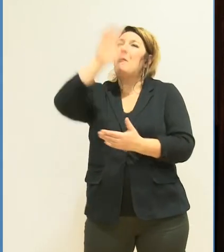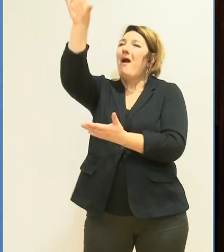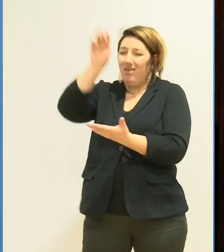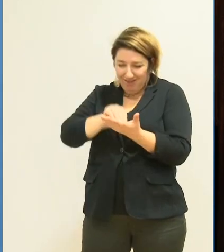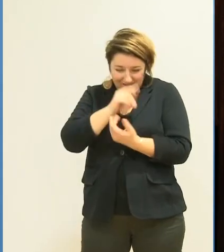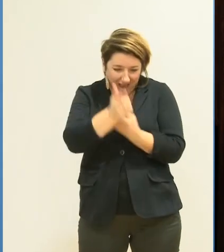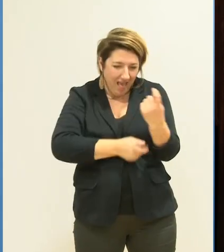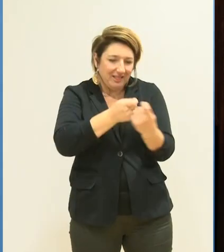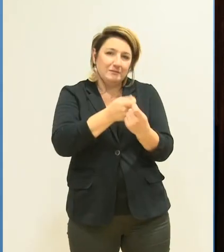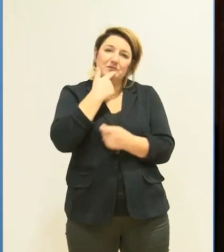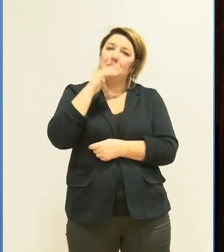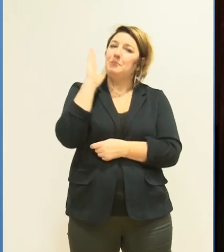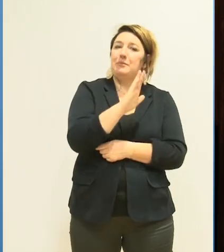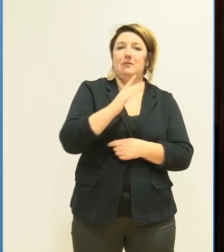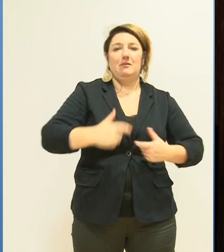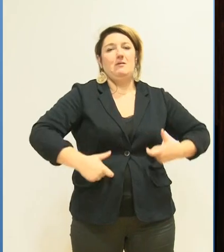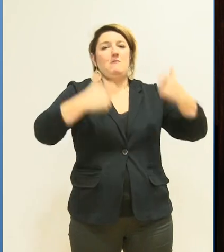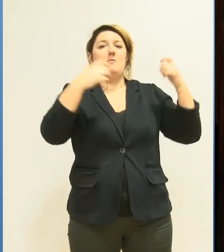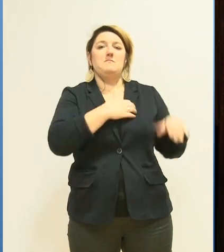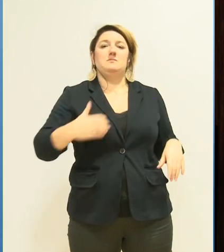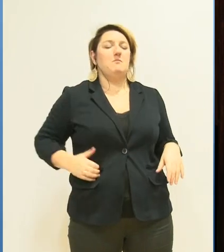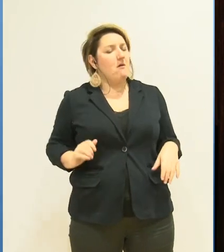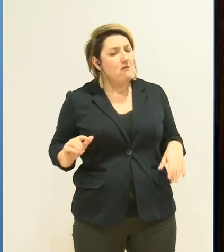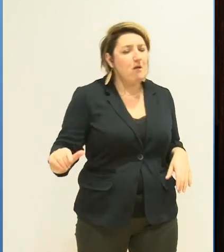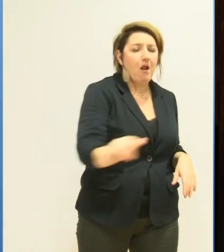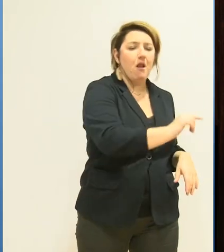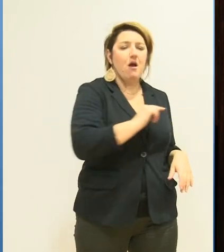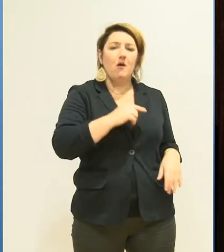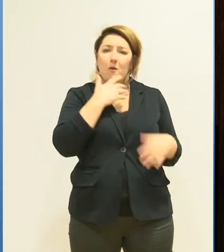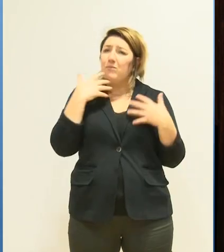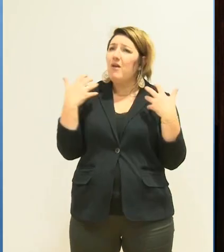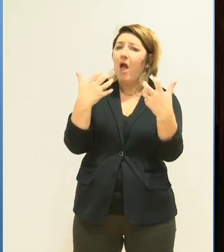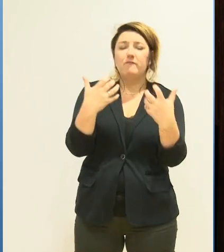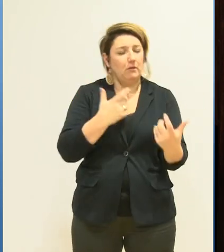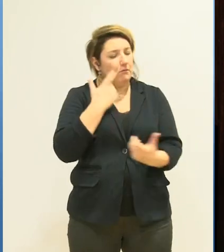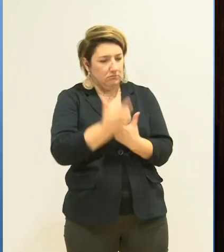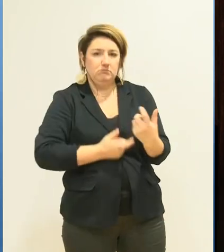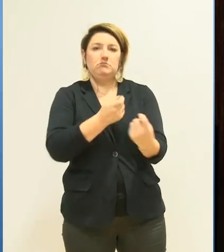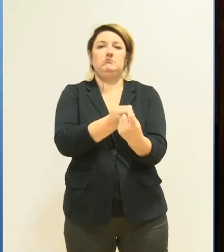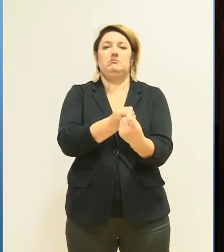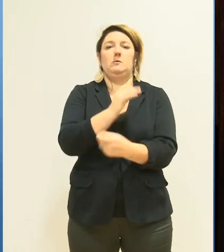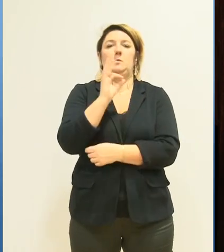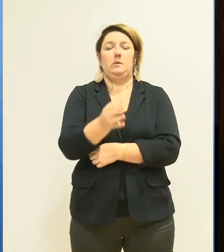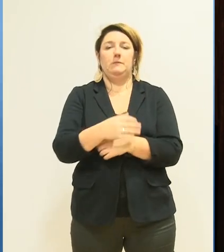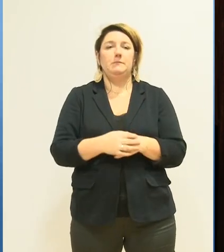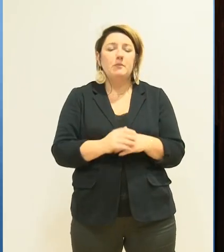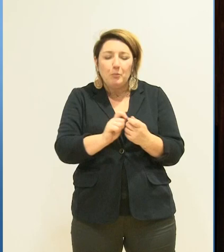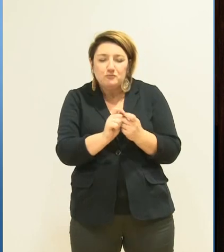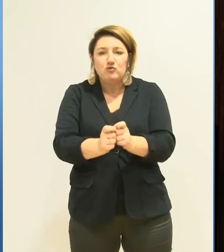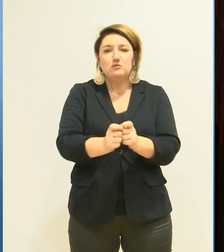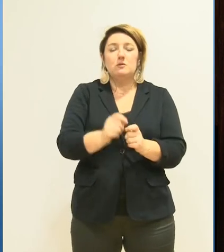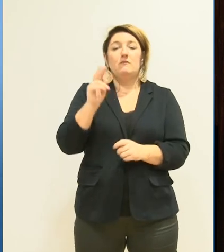notre immobilier municipal et à ce que nous souhaitions en faire effectivement ouvrir ses six